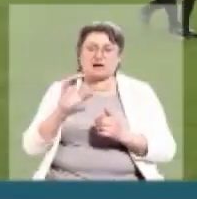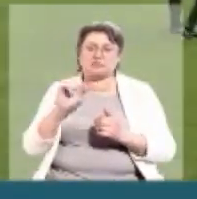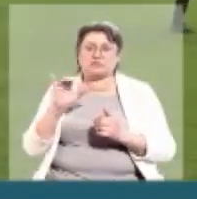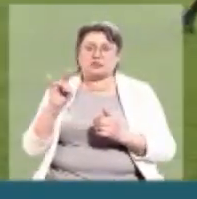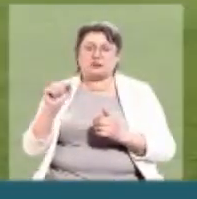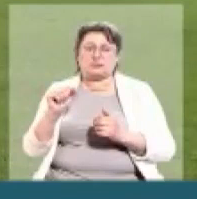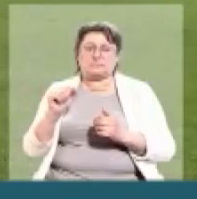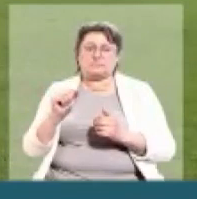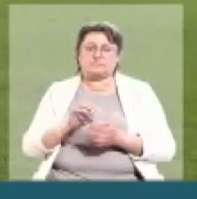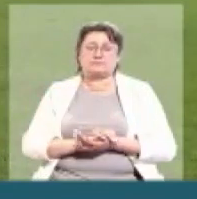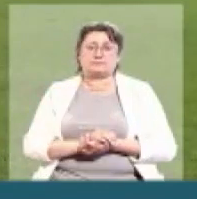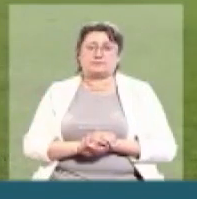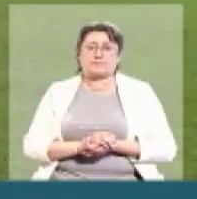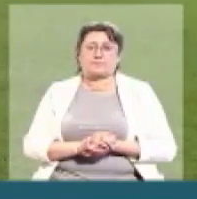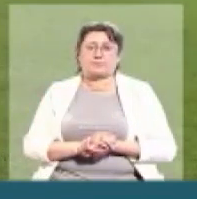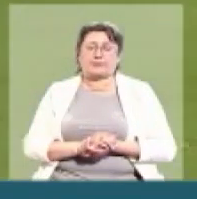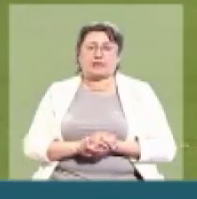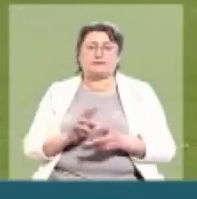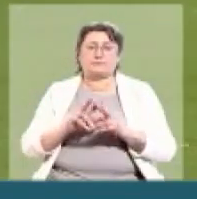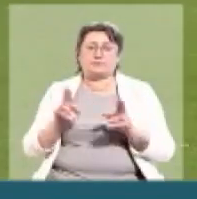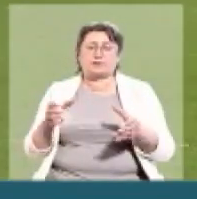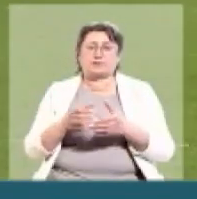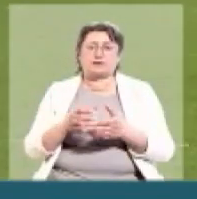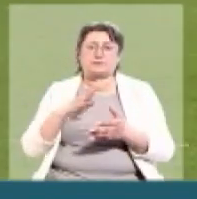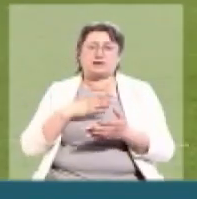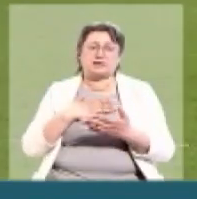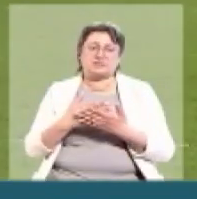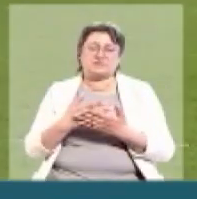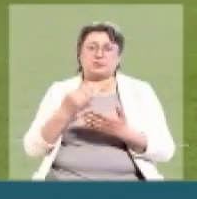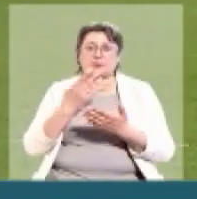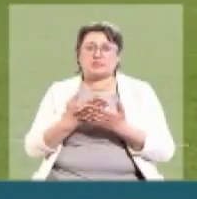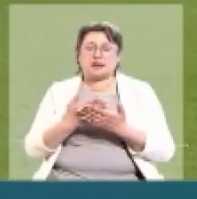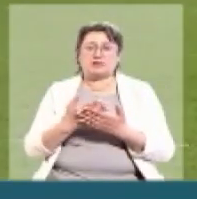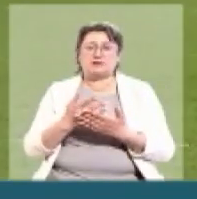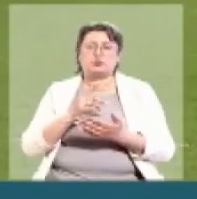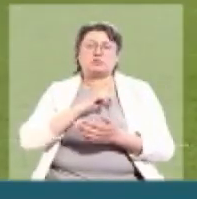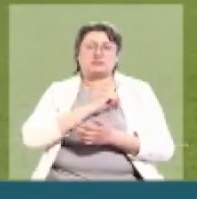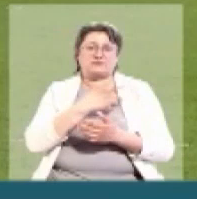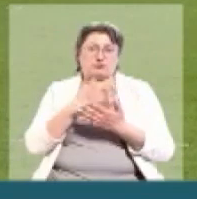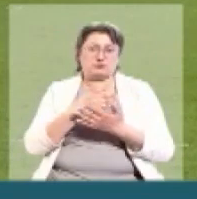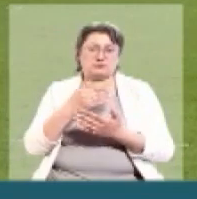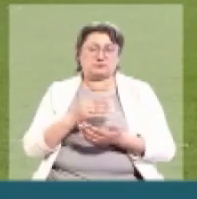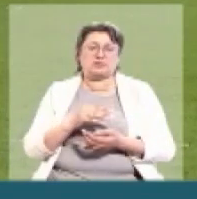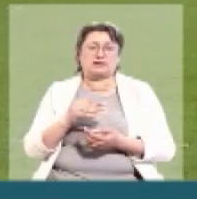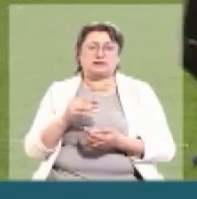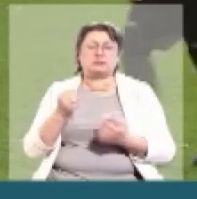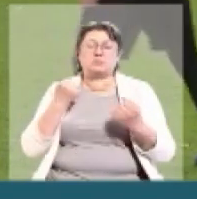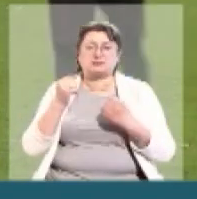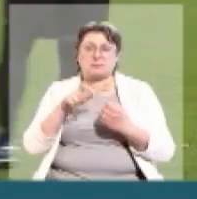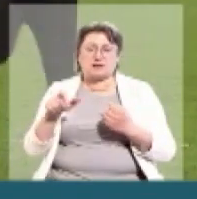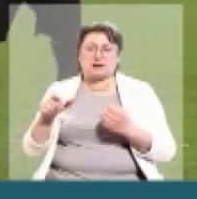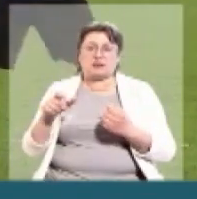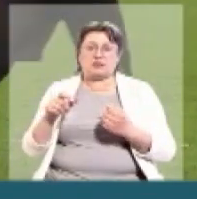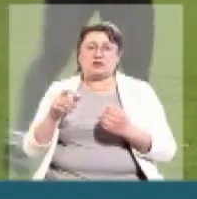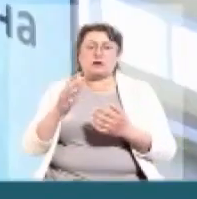Екі командада белсенді қимылдап тартысты өнер көрсетті. Спортшылар гол соғатын бірнеше мүмкіндікті мүлт жіберген жоқ. Қостанайлықтар қарсыластарын